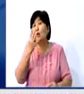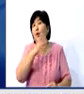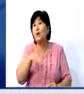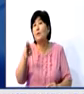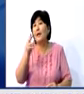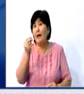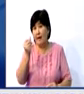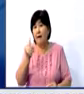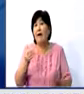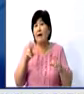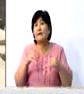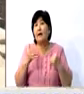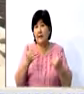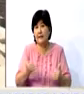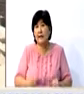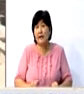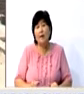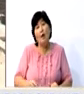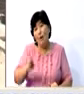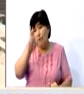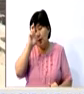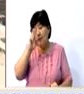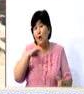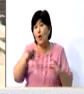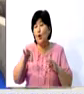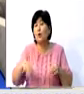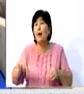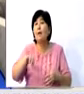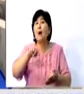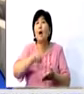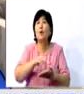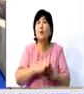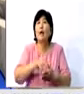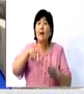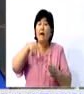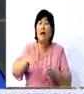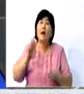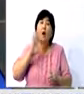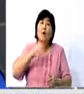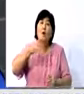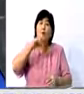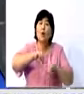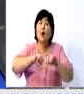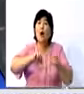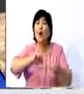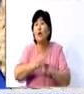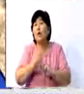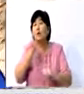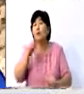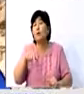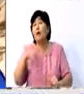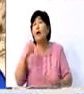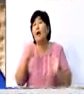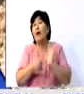теңге қаржы қарастырылған. Мемлекеттік жоба негізінде аймақ орталығындағы кәріз, ауыз су құбырларын ауыстыруға 1,6 миллиард қаржы